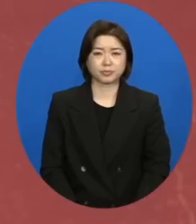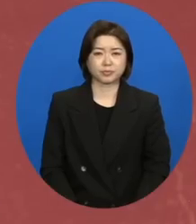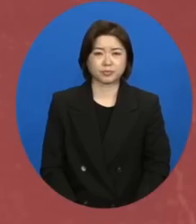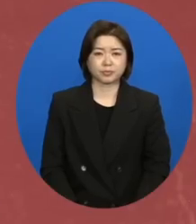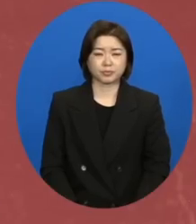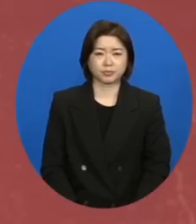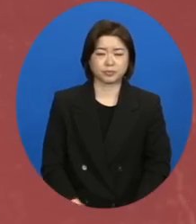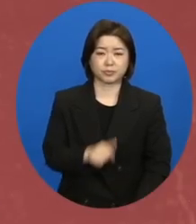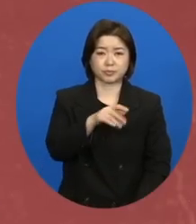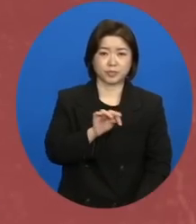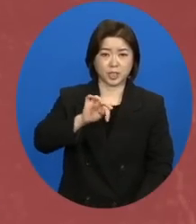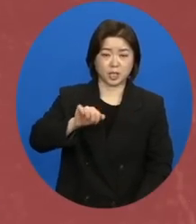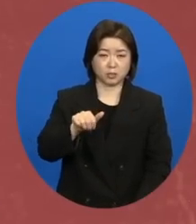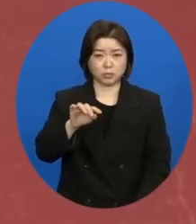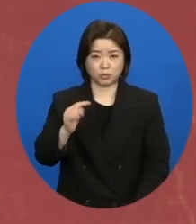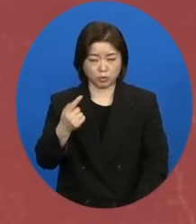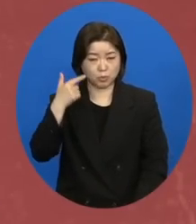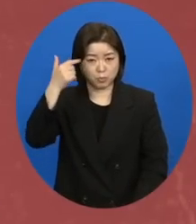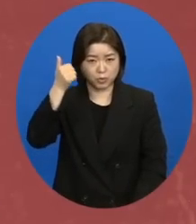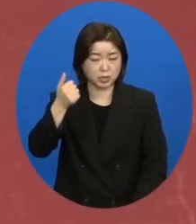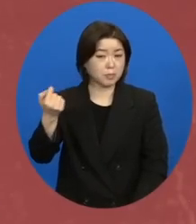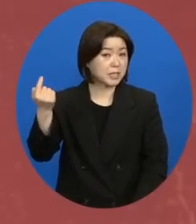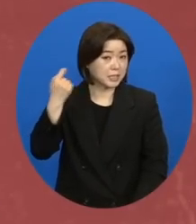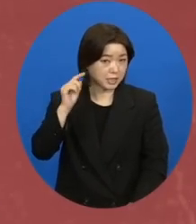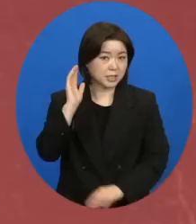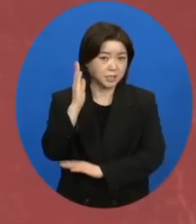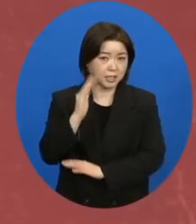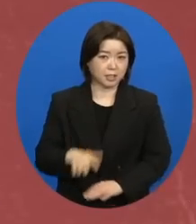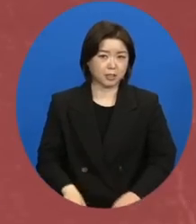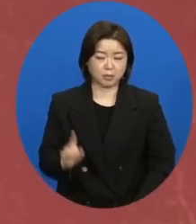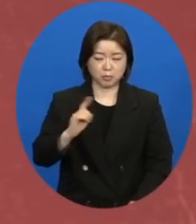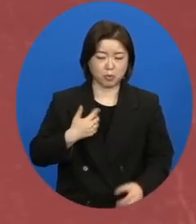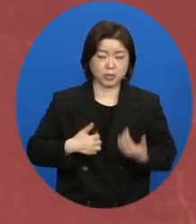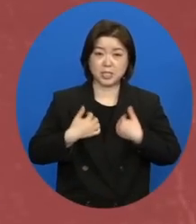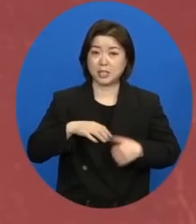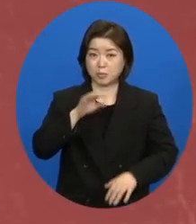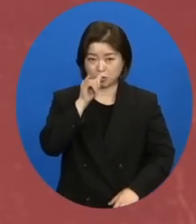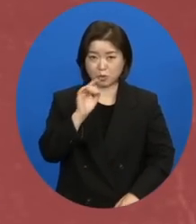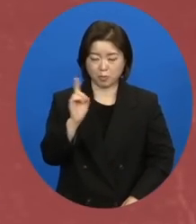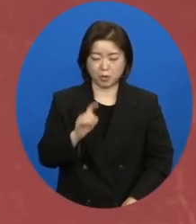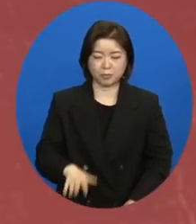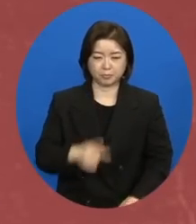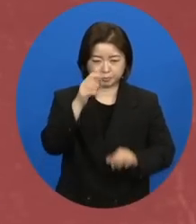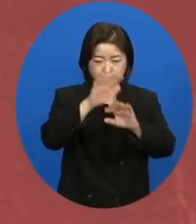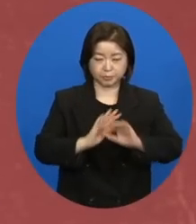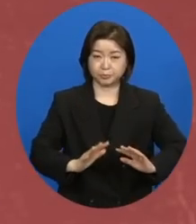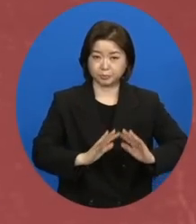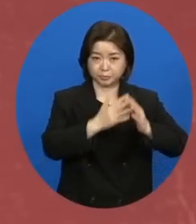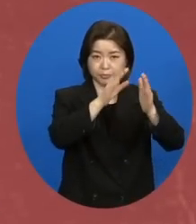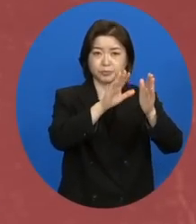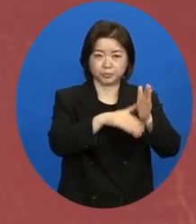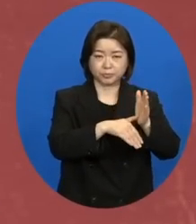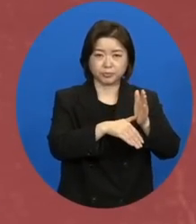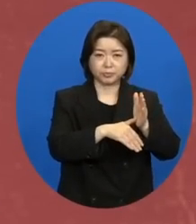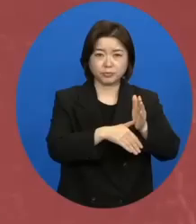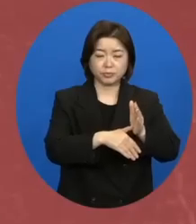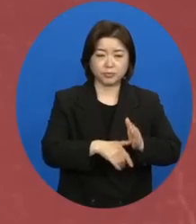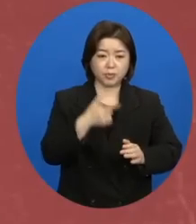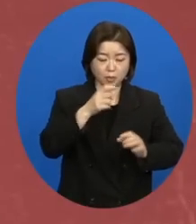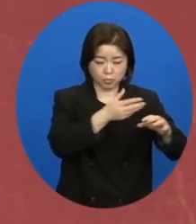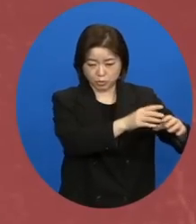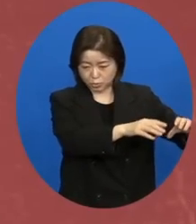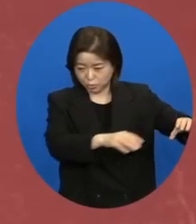강문호 목사님한테 들었던 얘기예요. 참 재밌는 얘기더라고요. 예배당을 지을 때 수도가